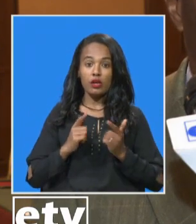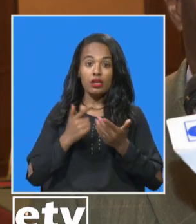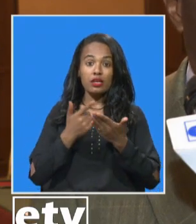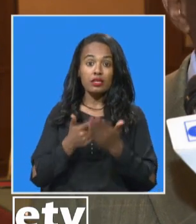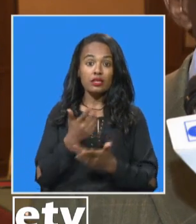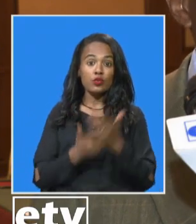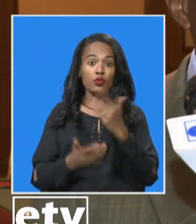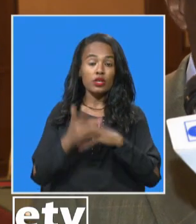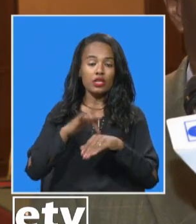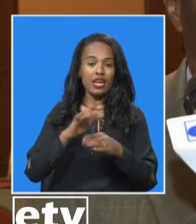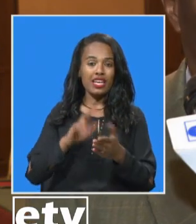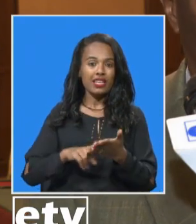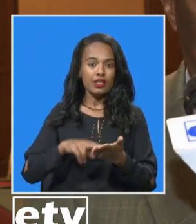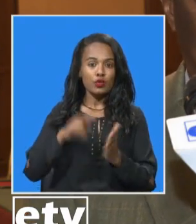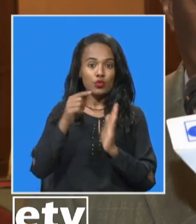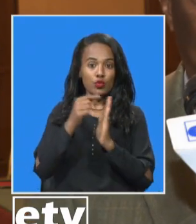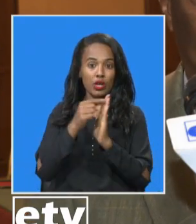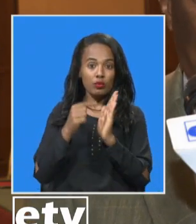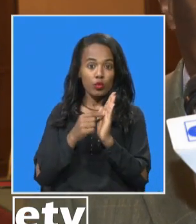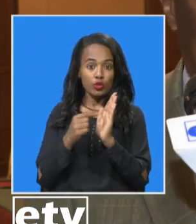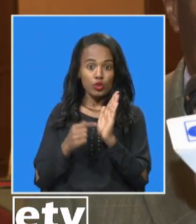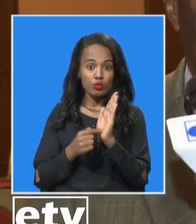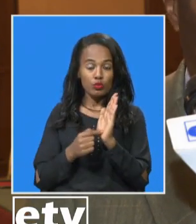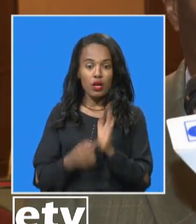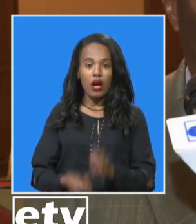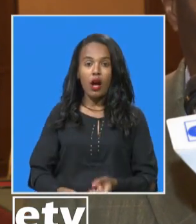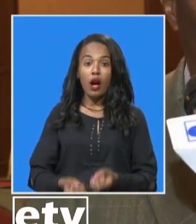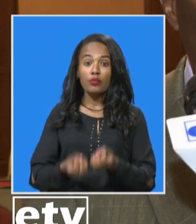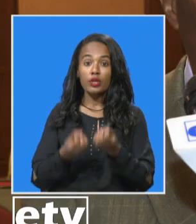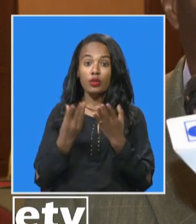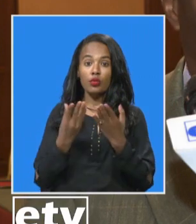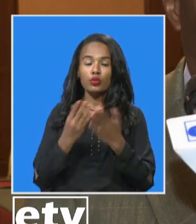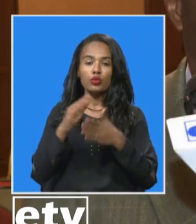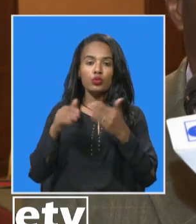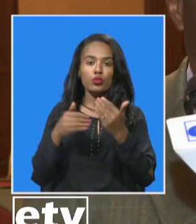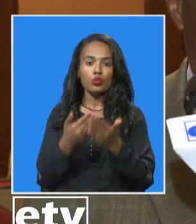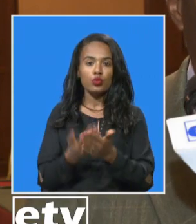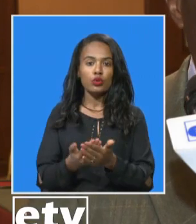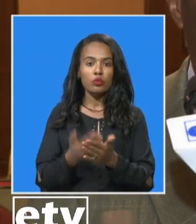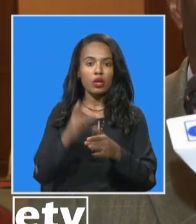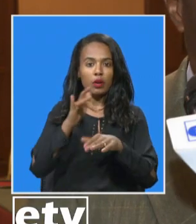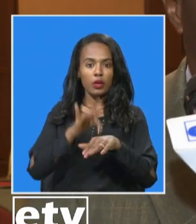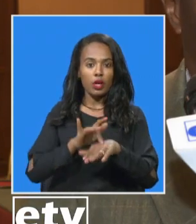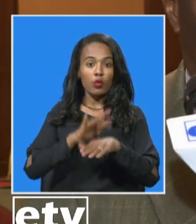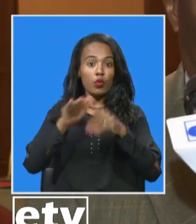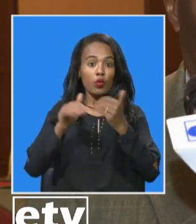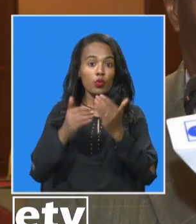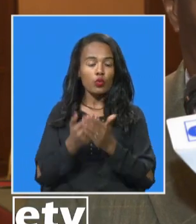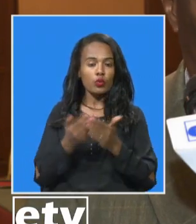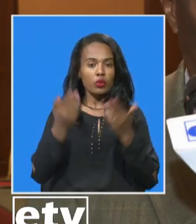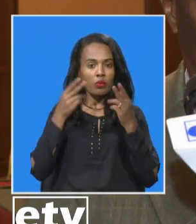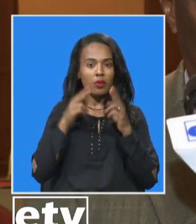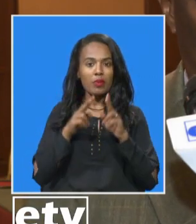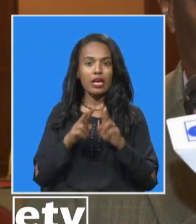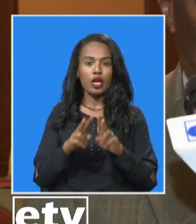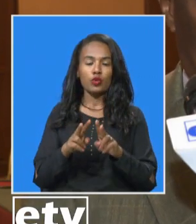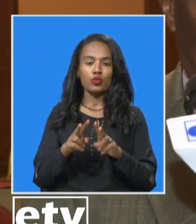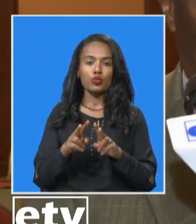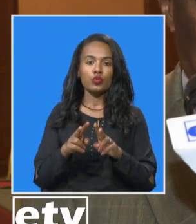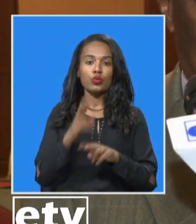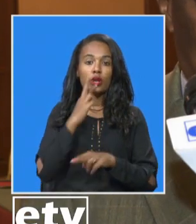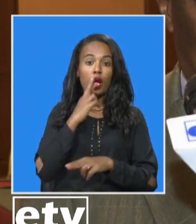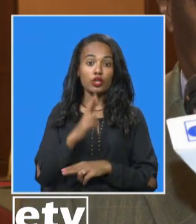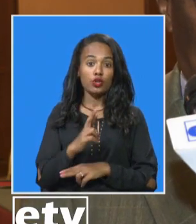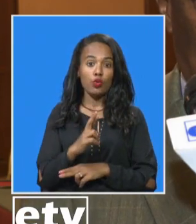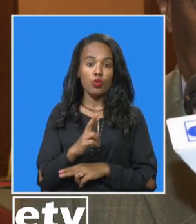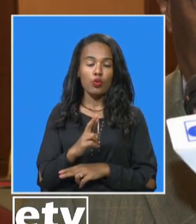እዚህ ውይይት ላይ የተነሱ ነጥቦችም አብዛኛዎቹ ሁሉንም የሚነኩ ሁሉንም የሚመለከቱ